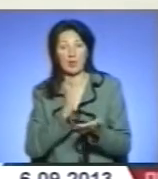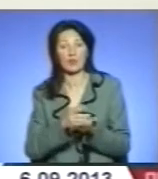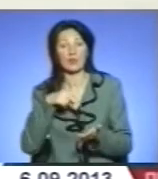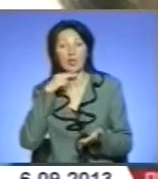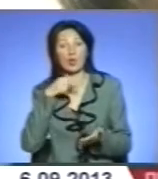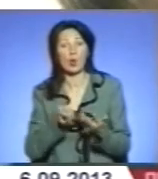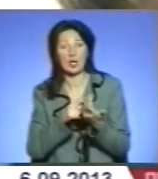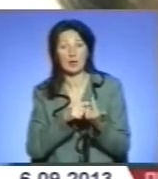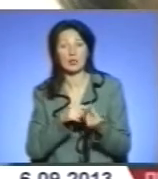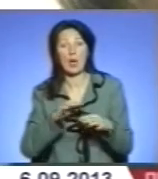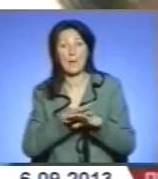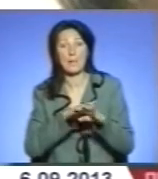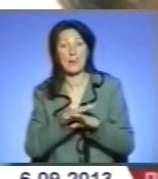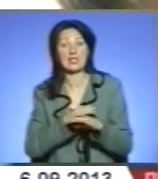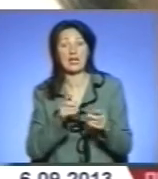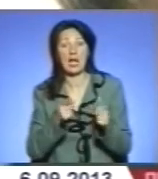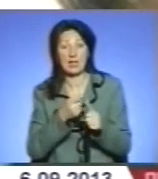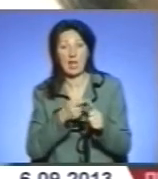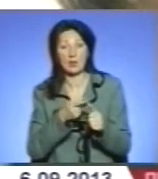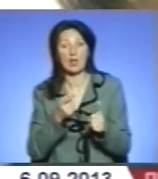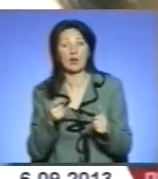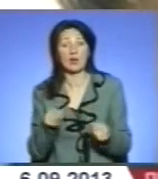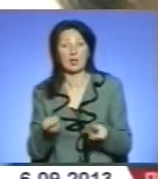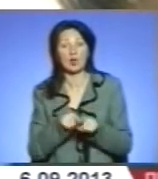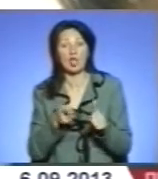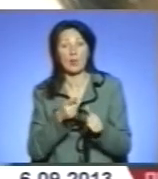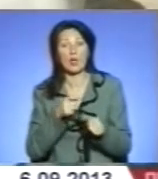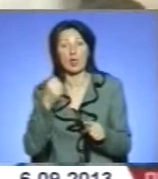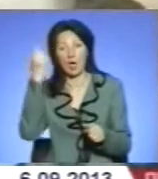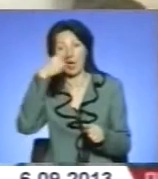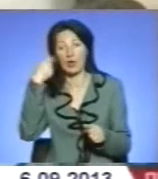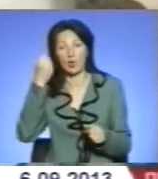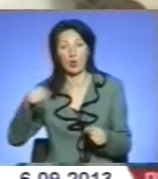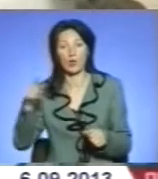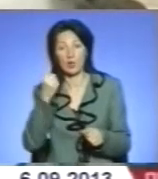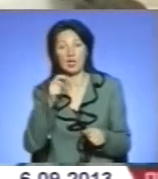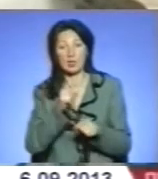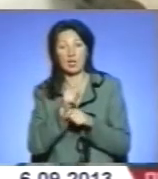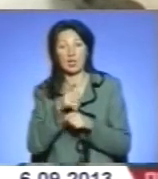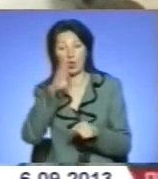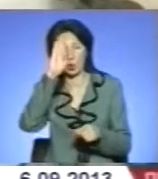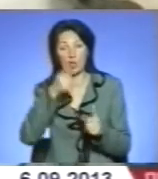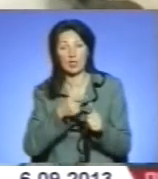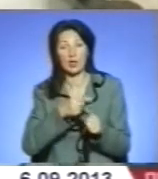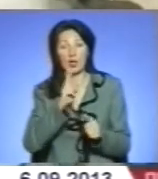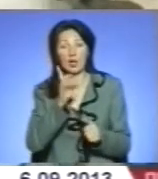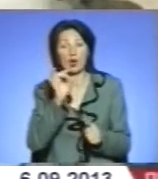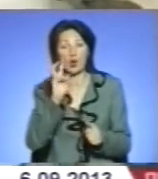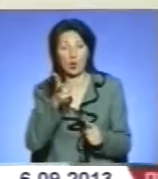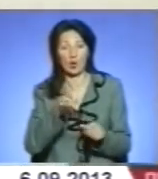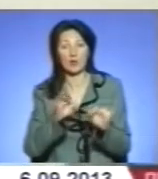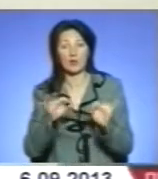математичних термінів і навіть до імен героїв. В одній із задач хлопчика звати Крок. Висловилися видавці щодо продажу